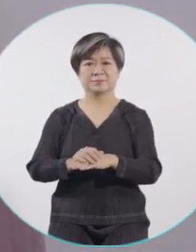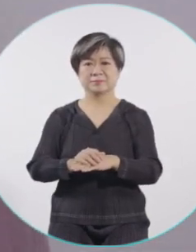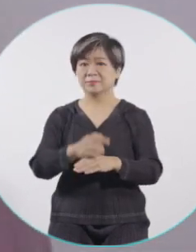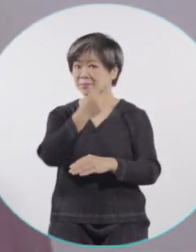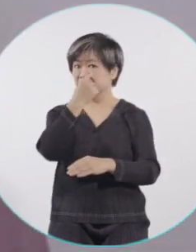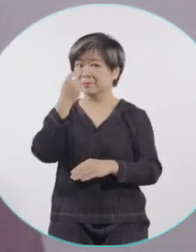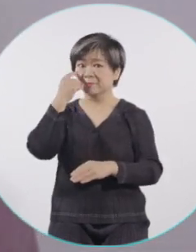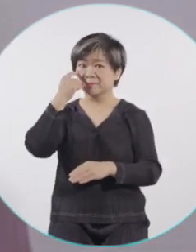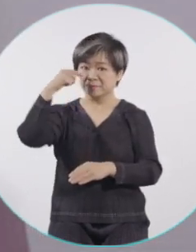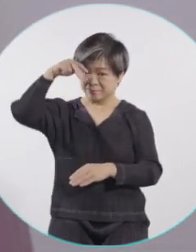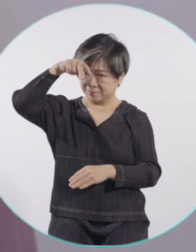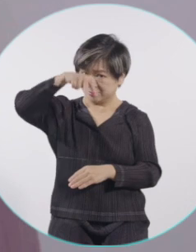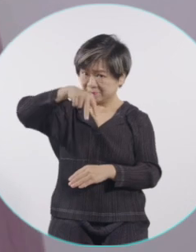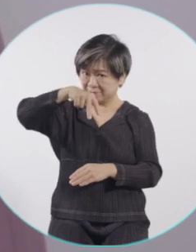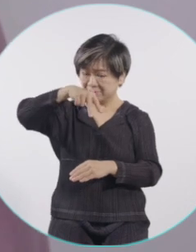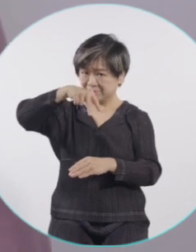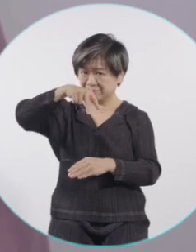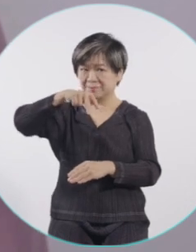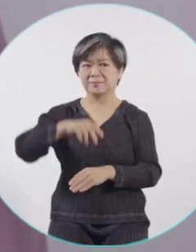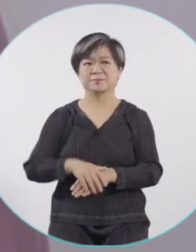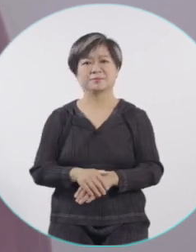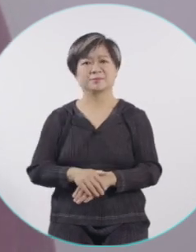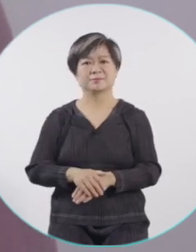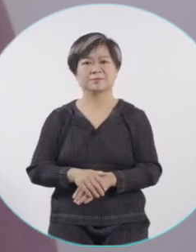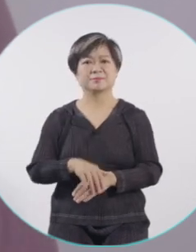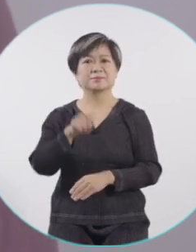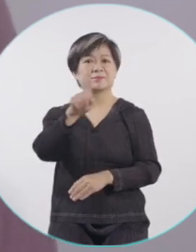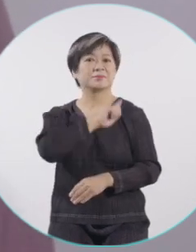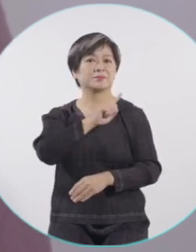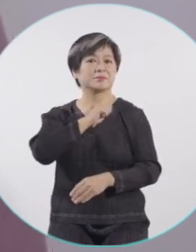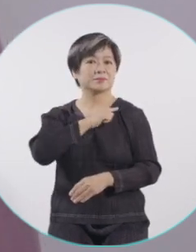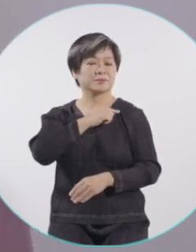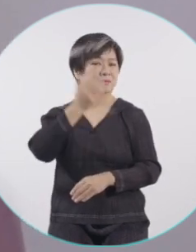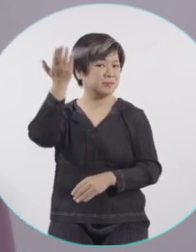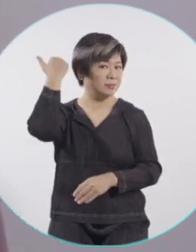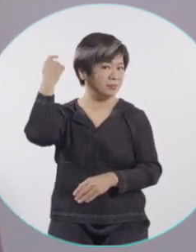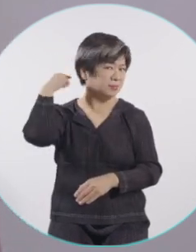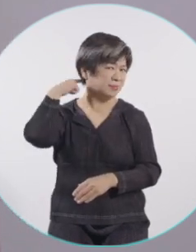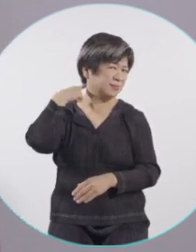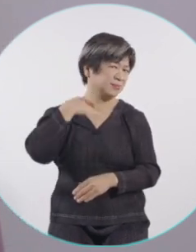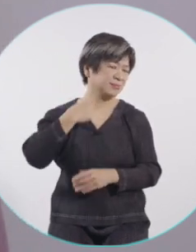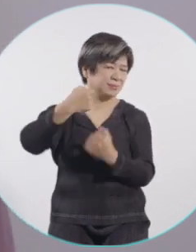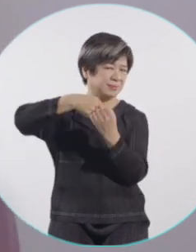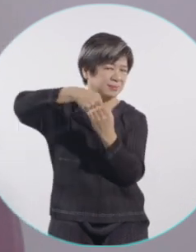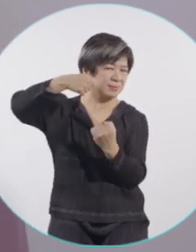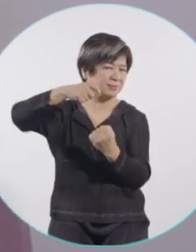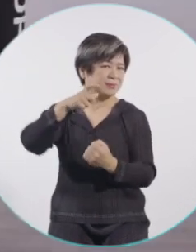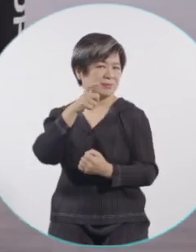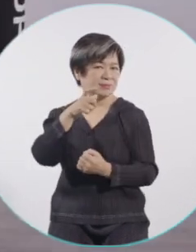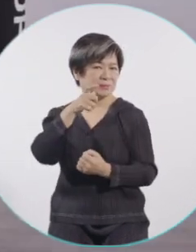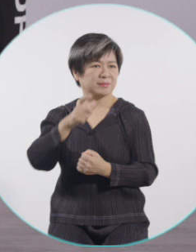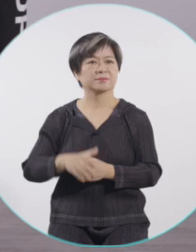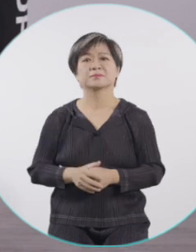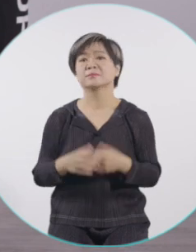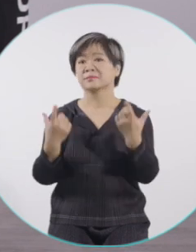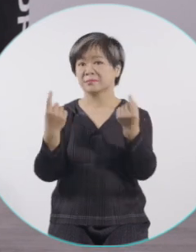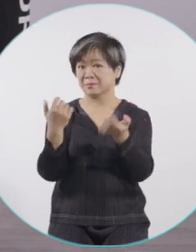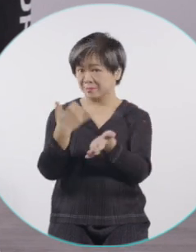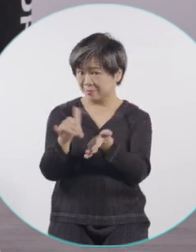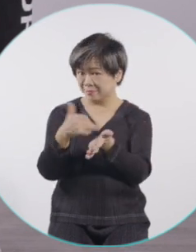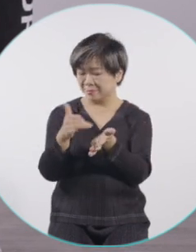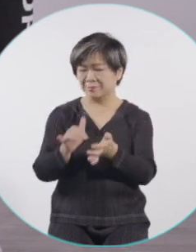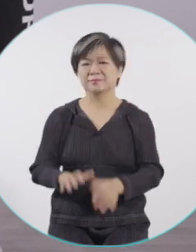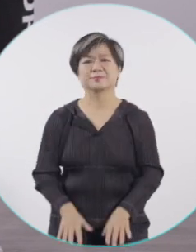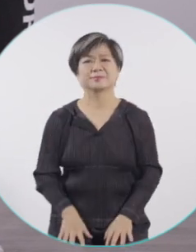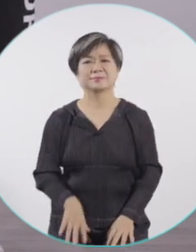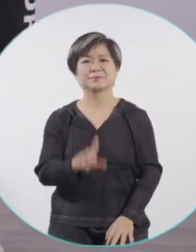地板。那这个时候你的后方的颈部会稍微有一点紧紧的后。那我们一样从一数到十，